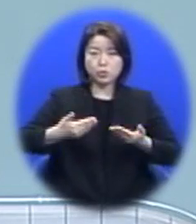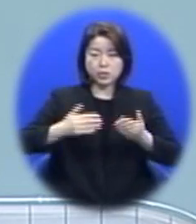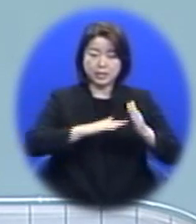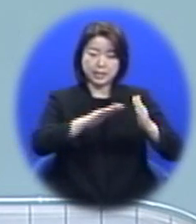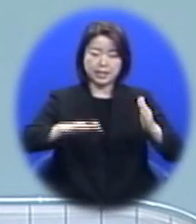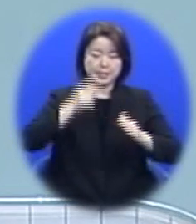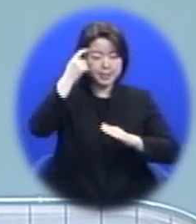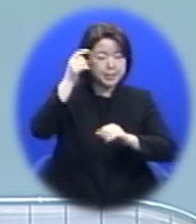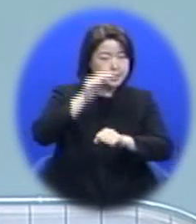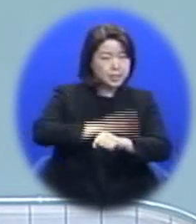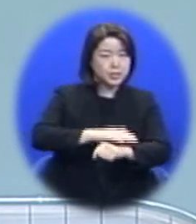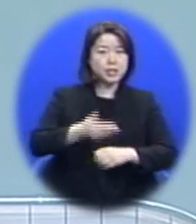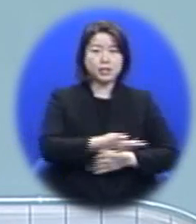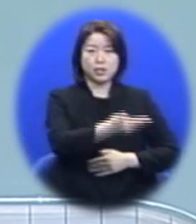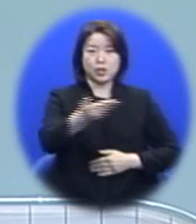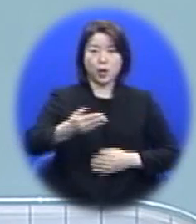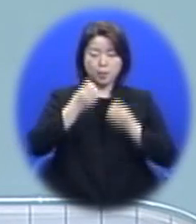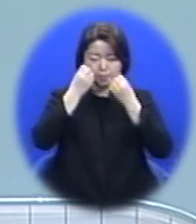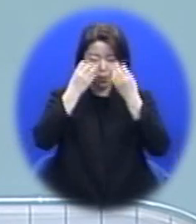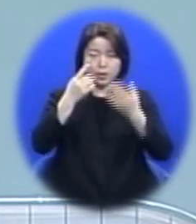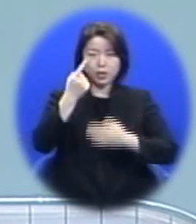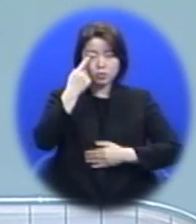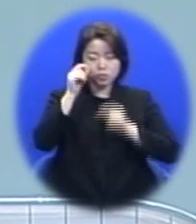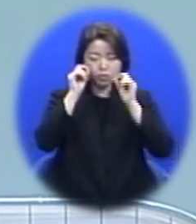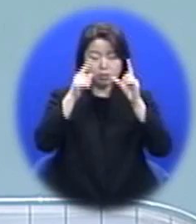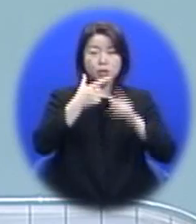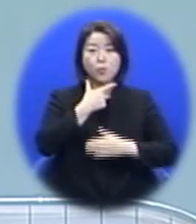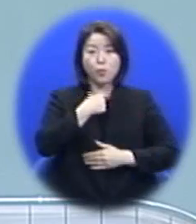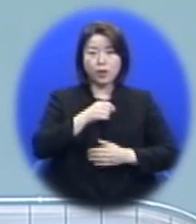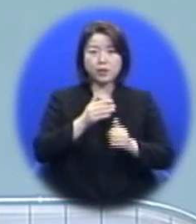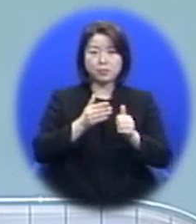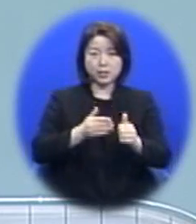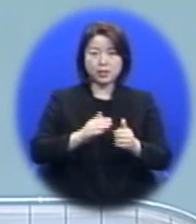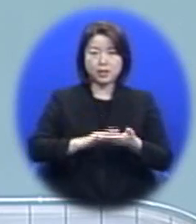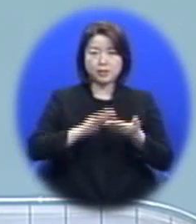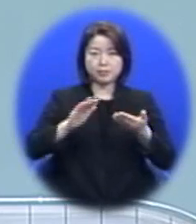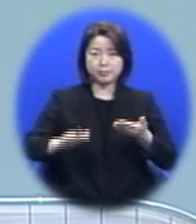지혜를 여러분들이 새롭게 눈떠 보기를 원합니다.